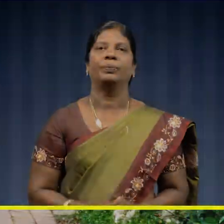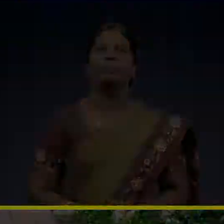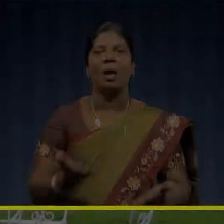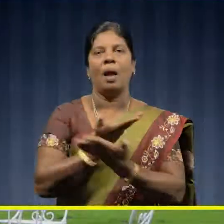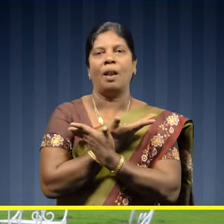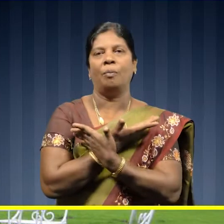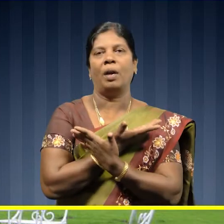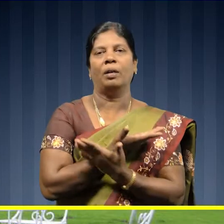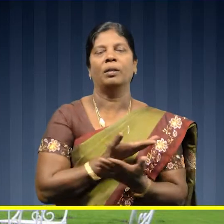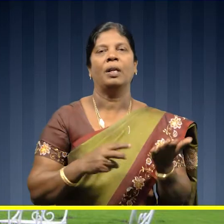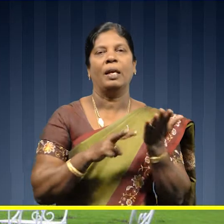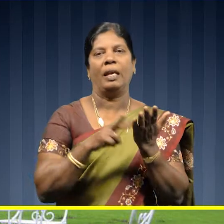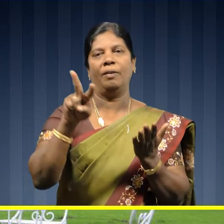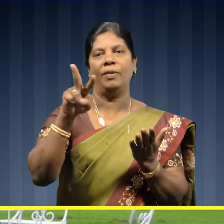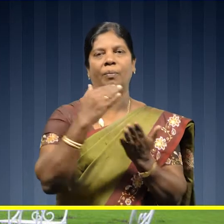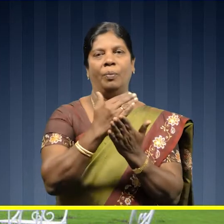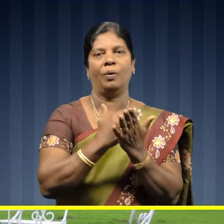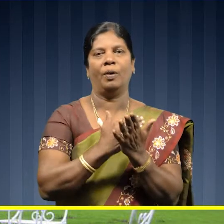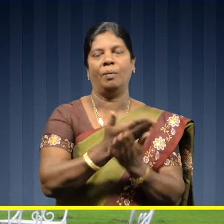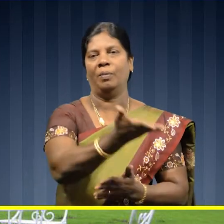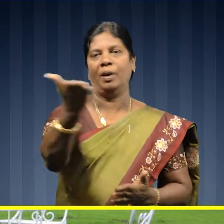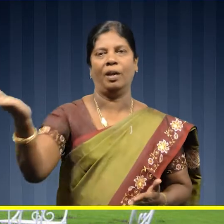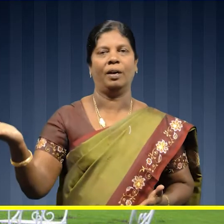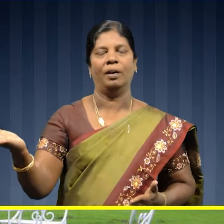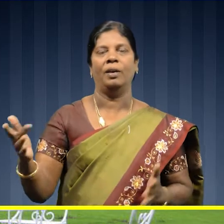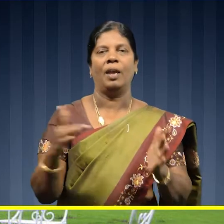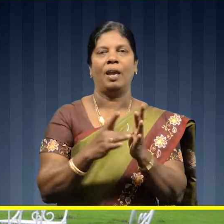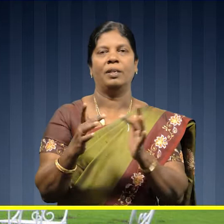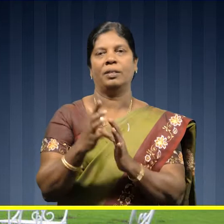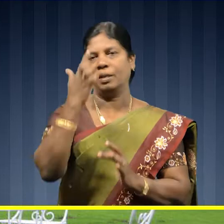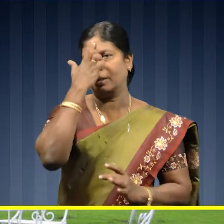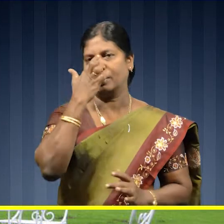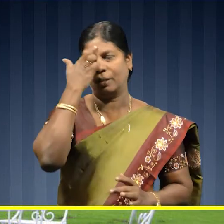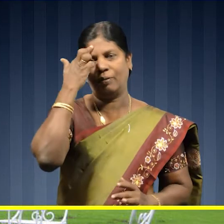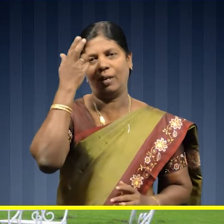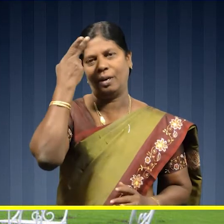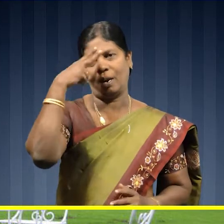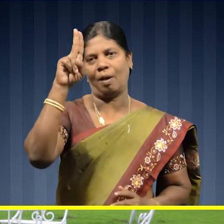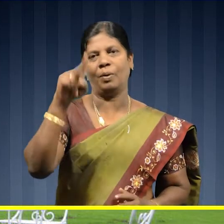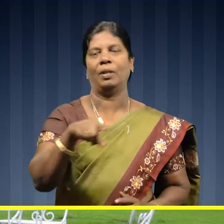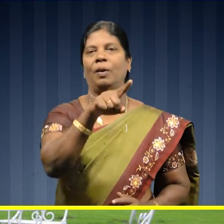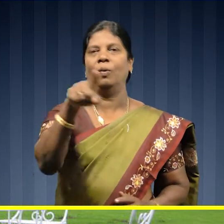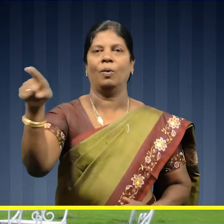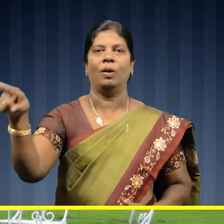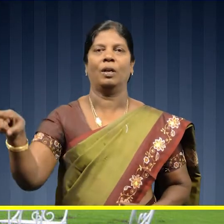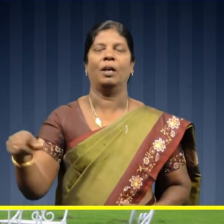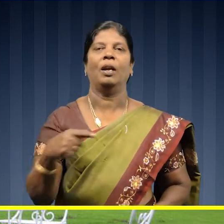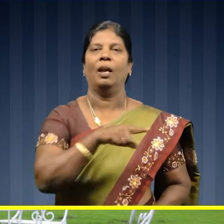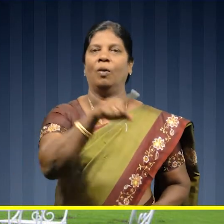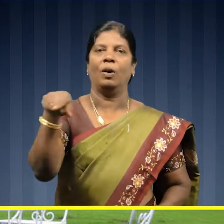அவர்கள். அன்பார்ந்த தொலைக்காட்சி நேயர்களே, ஆண்டவராகிய இயேசு கிறிஸ்துவின் நாமத்தில் உங்களுக்கு